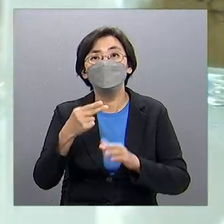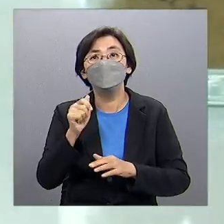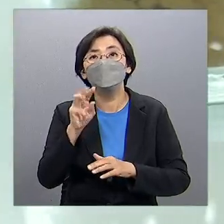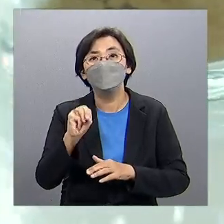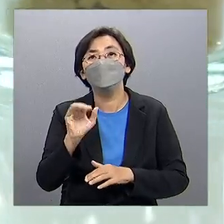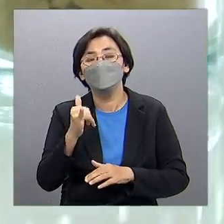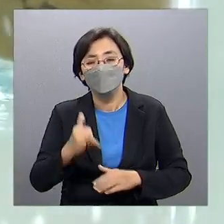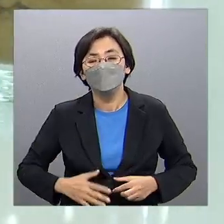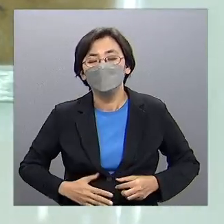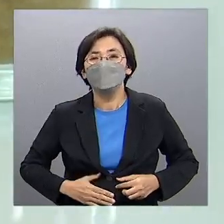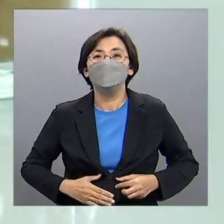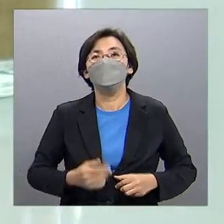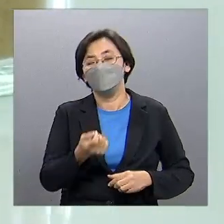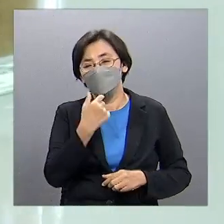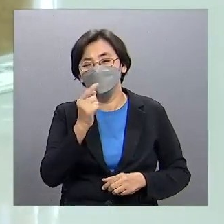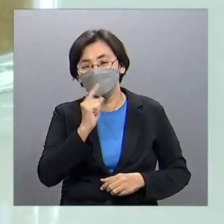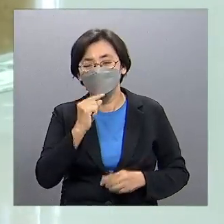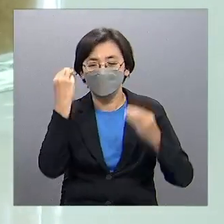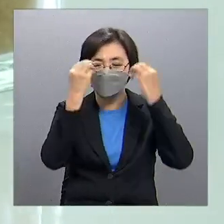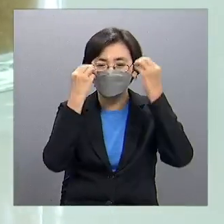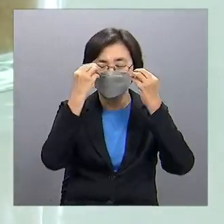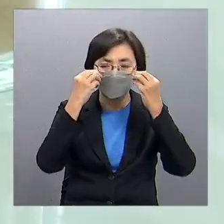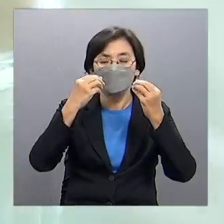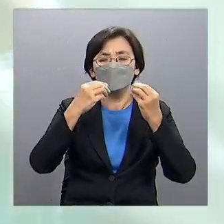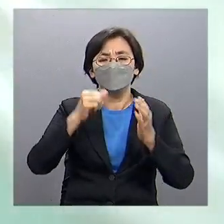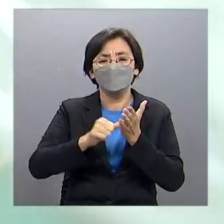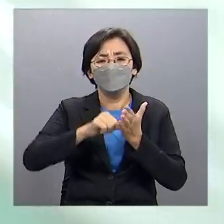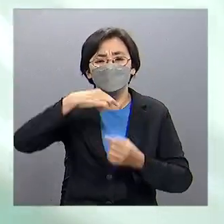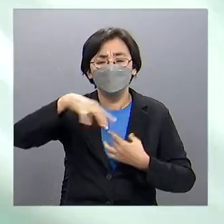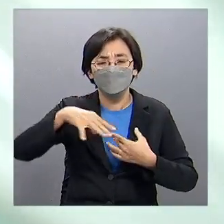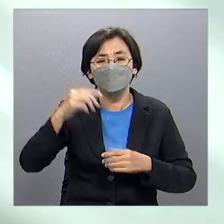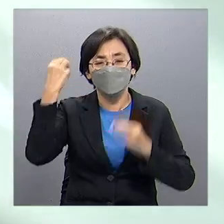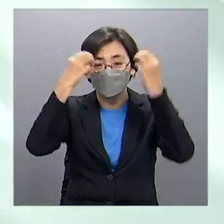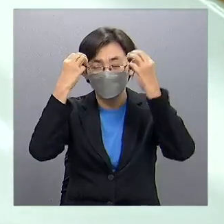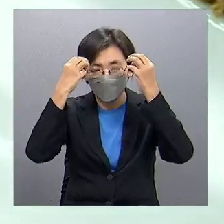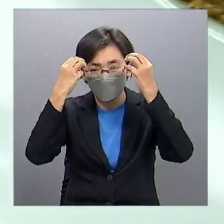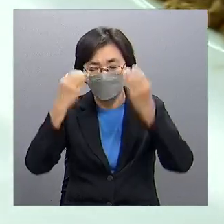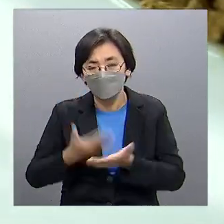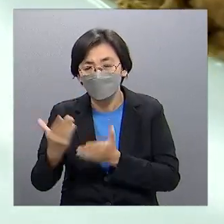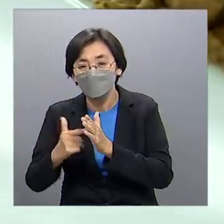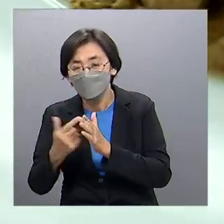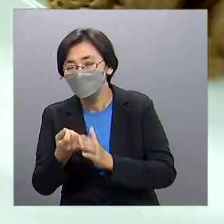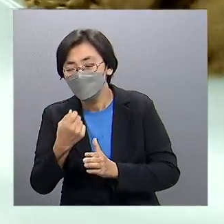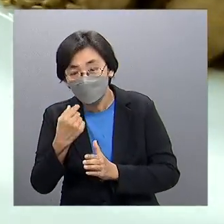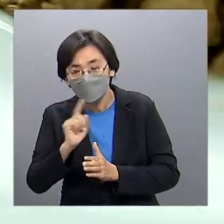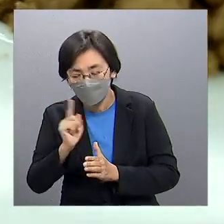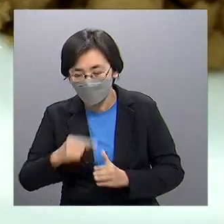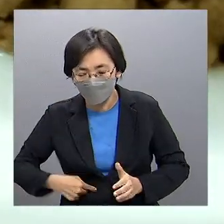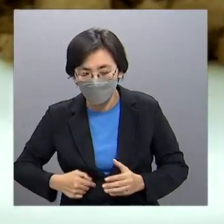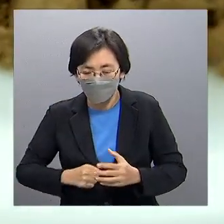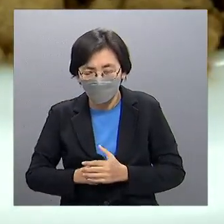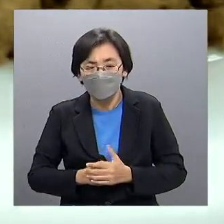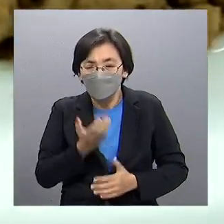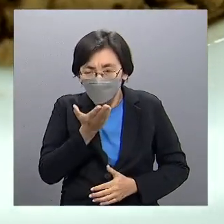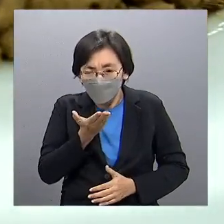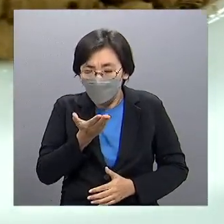ยาหอมที่เกี่ยวกับเรื่องแก้วิงเวียนก็ไม่ได้ผลเราวิงเวียนแต่ไปกินยาหอมแก้จุกเสียดแก้ลมที่ลงเบื้องล่างก็ไม่ได้ผลเหมือนกัน ไม่ตรงจุดนะคะ ไม่ตรงจุด